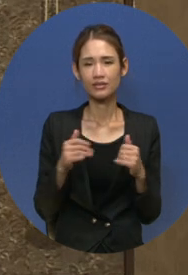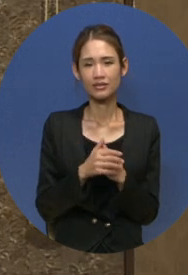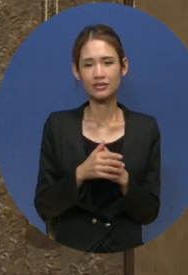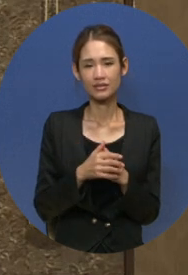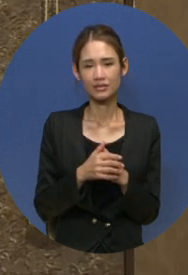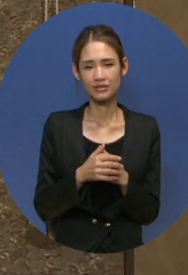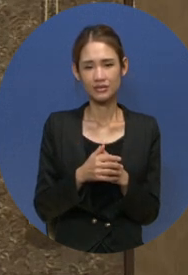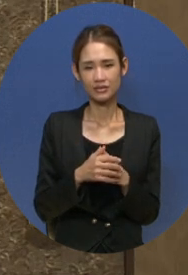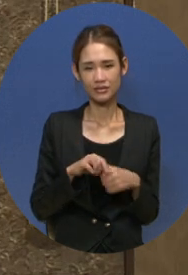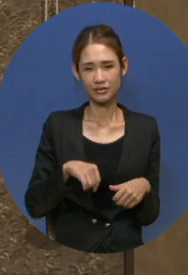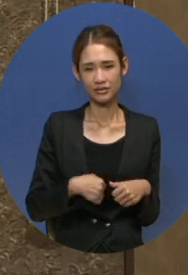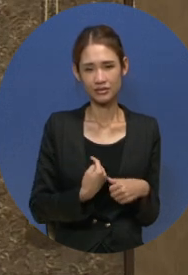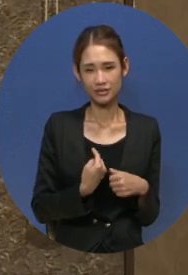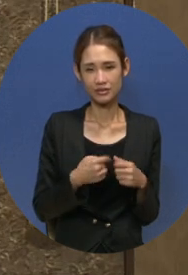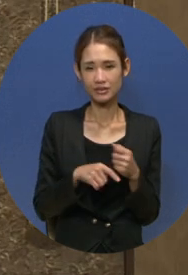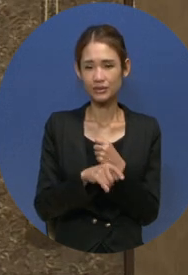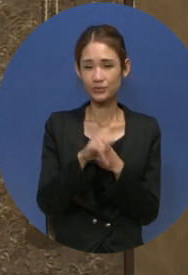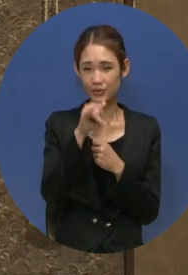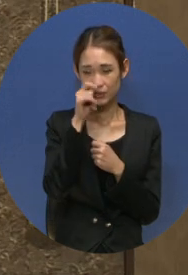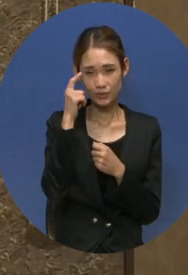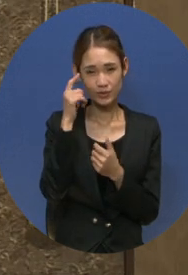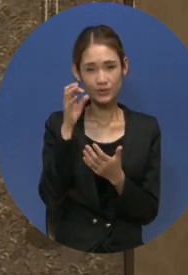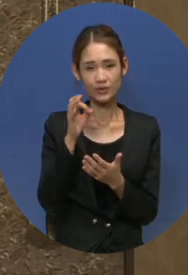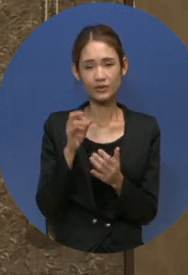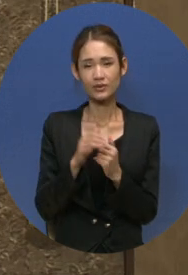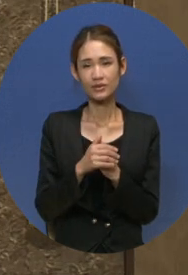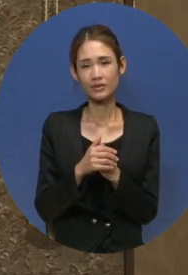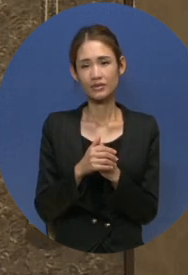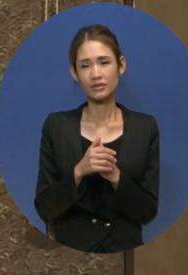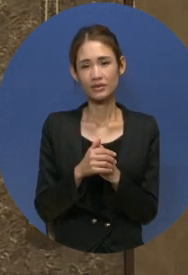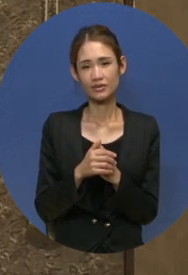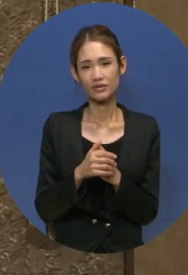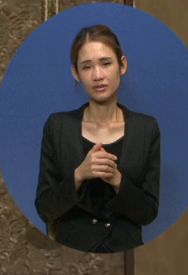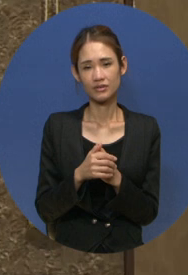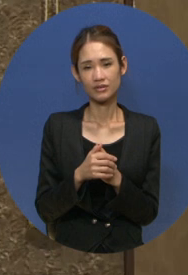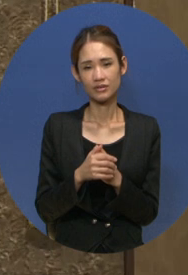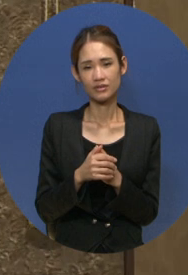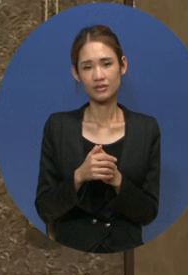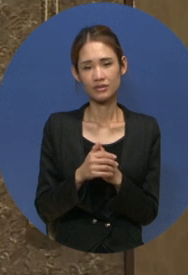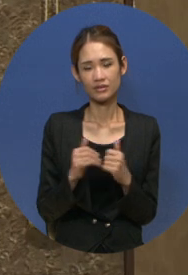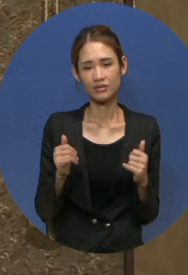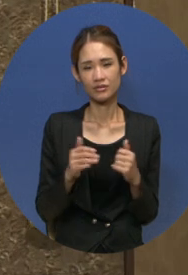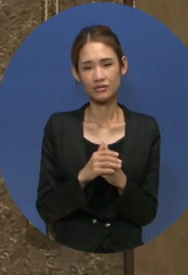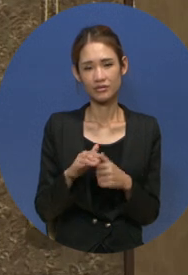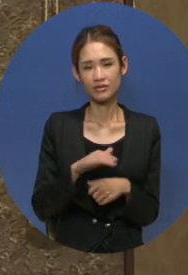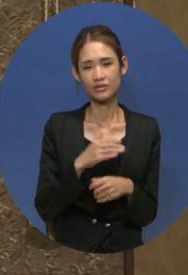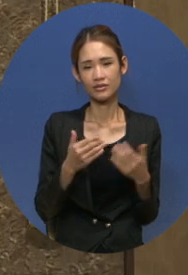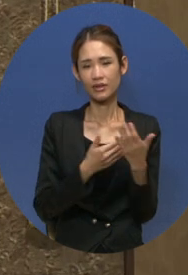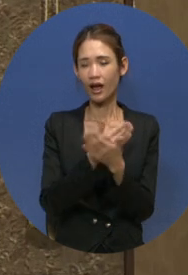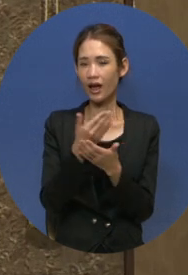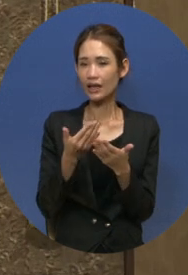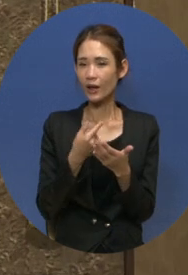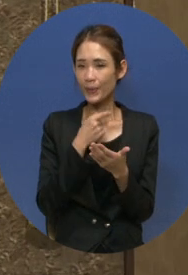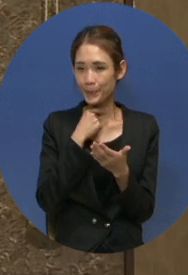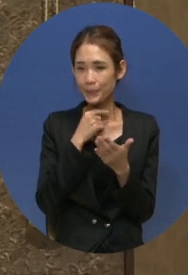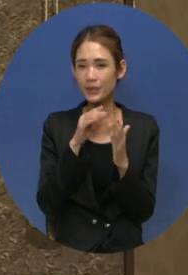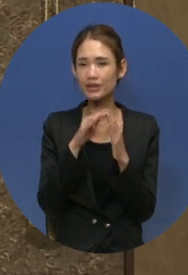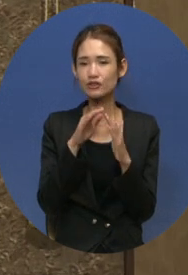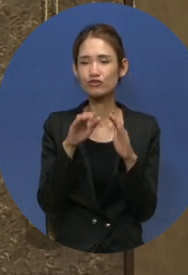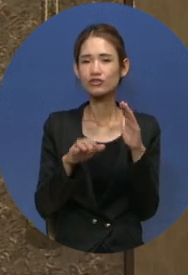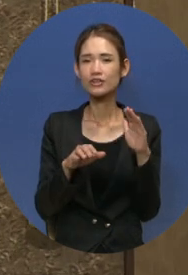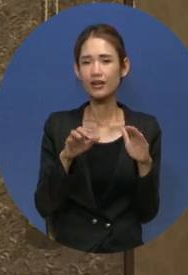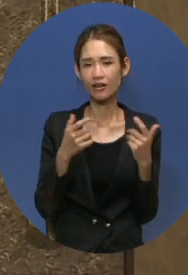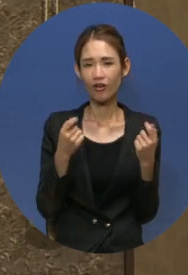사람들로서 자신들을 자기 자신들을 예, 그런 그 의미가 있고 가치가 있는 본인들을 우리와 나누고 싶어하는